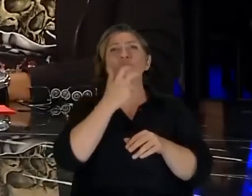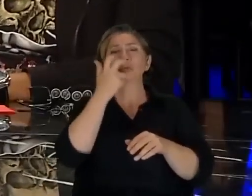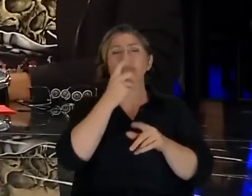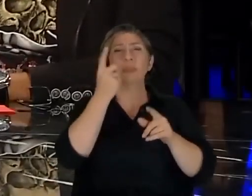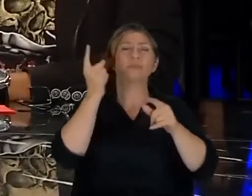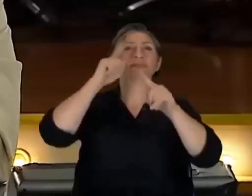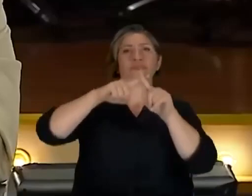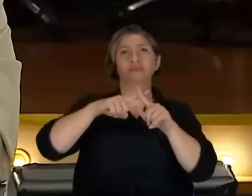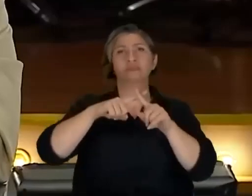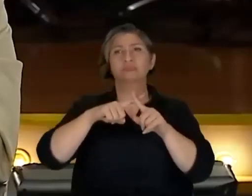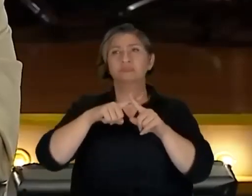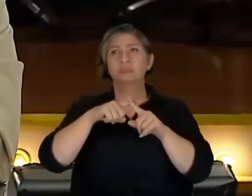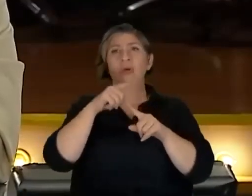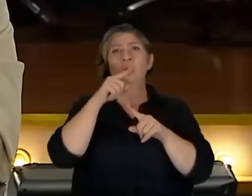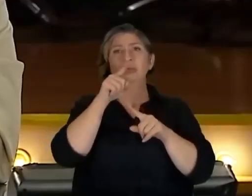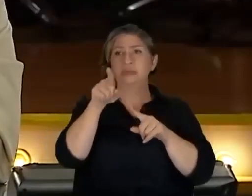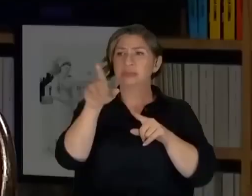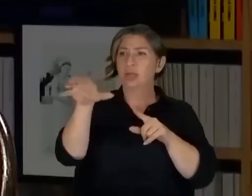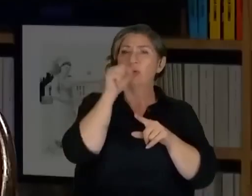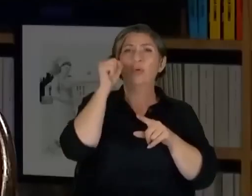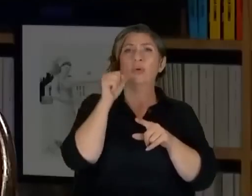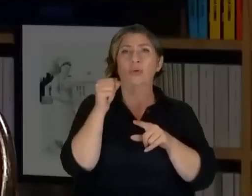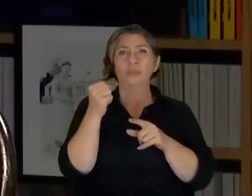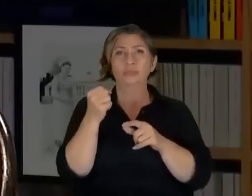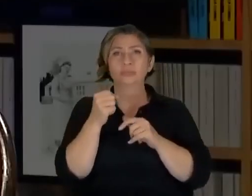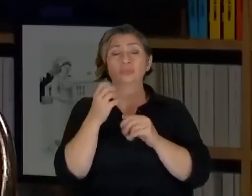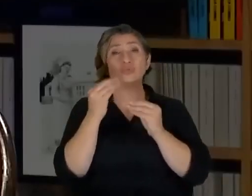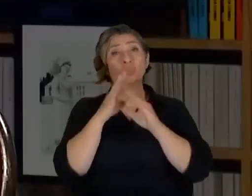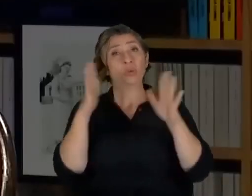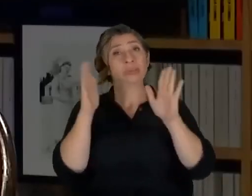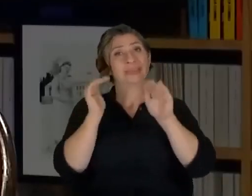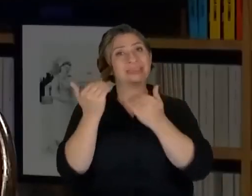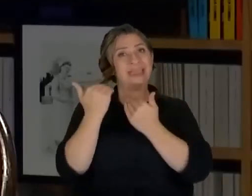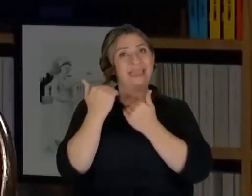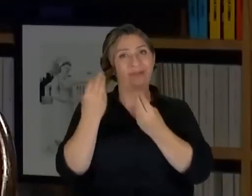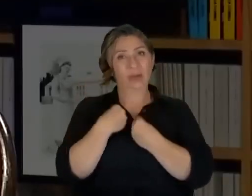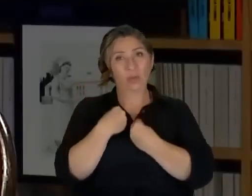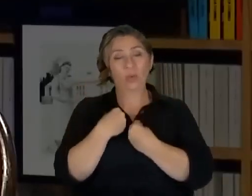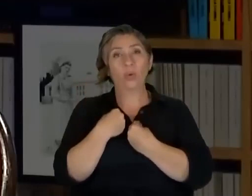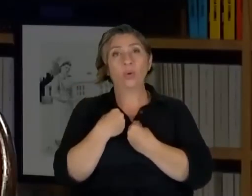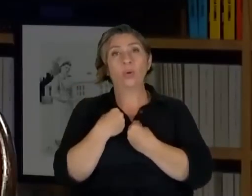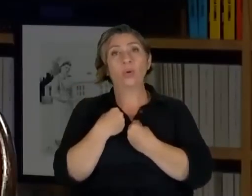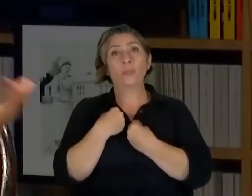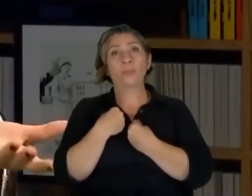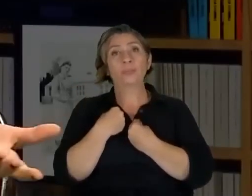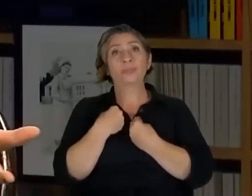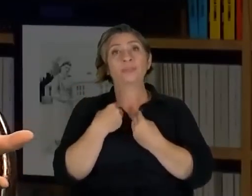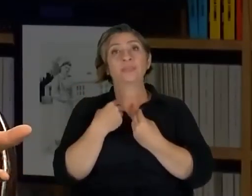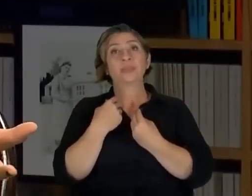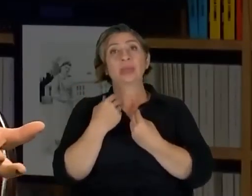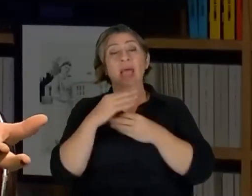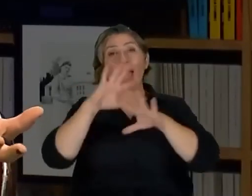evet. Pat bir de onlar, sizi böyle evet, şey yapıyor. Aynen öyle. Çok aha. Destek veriyorlar. Çünkü yani